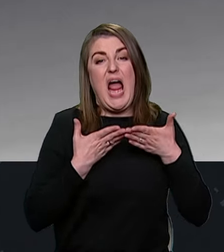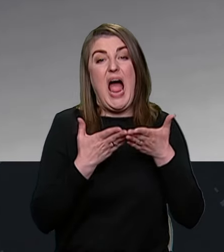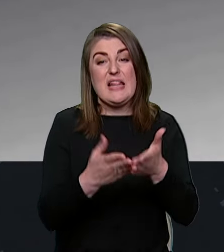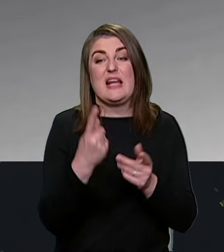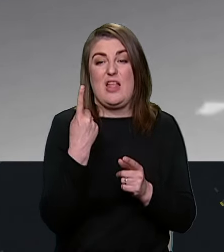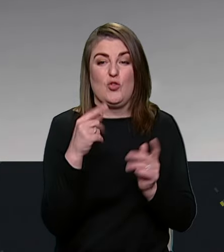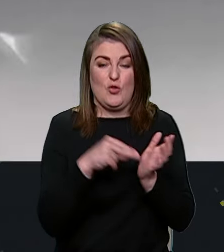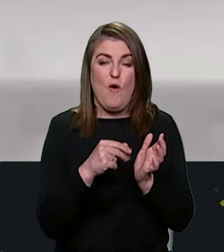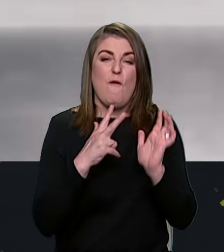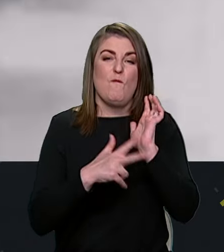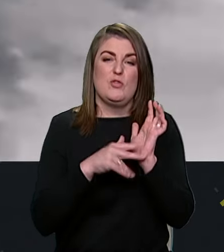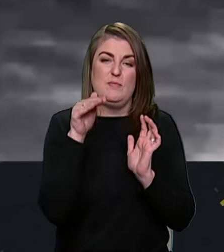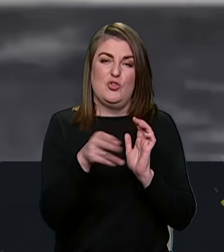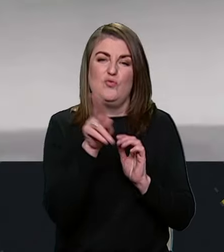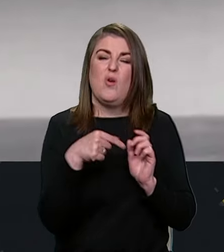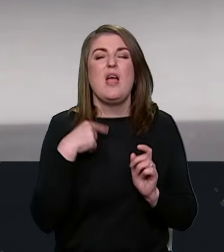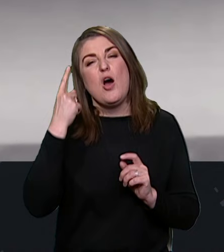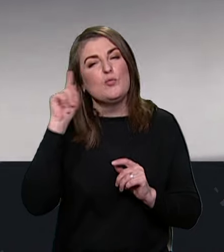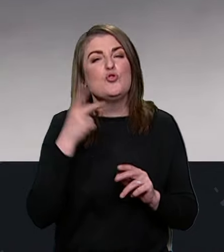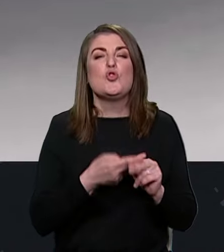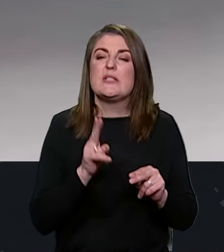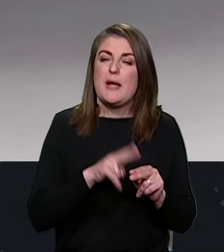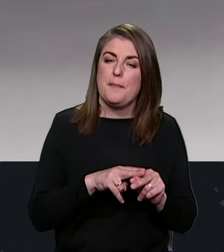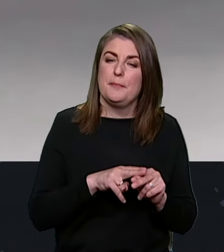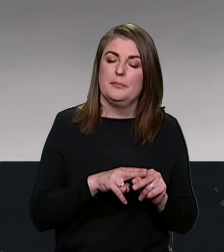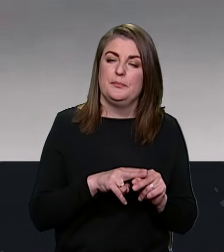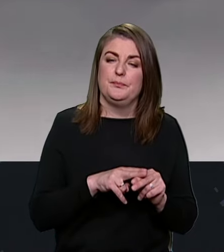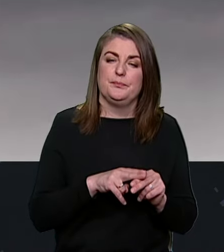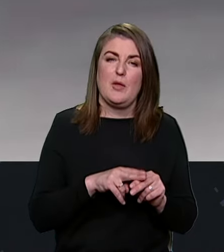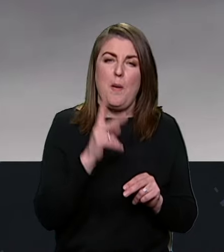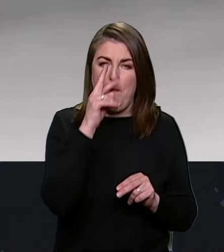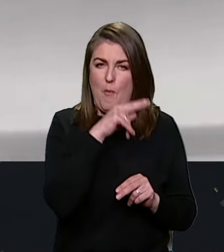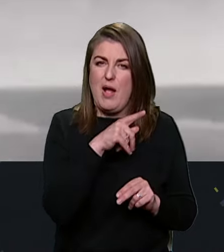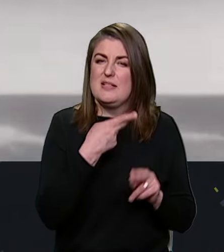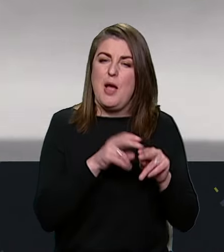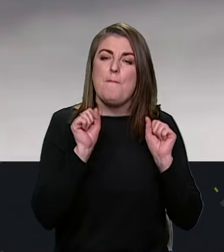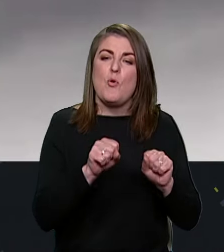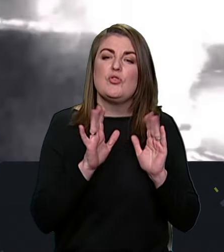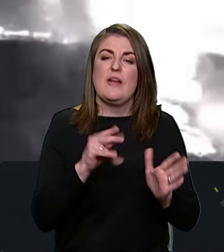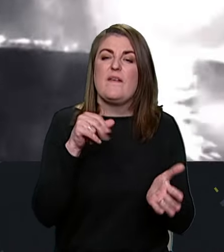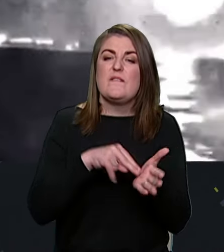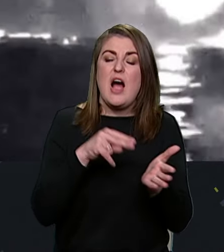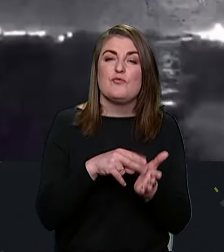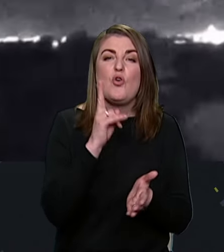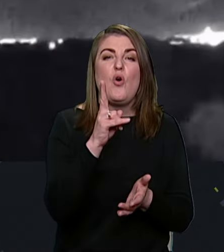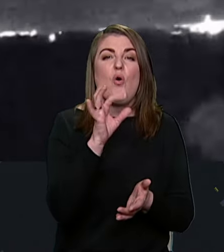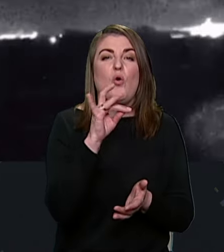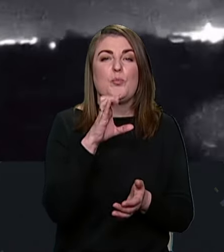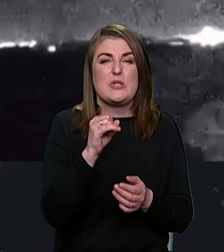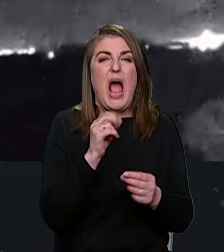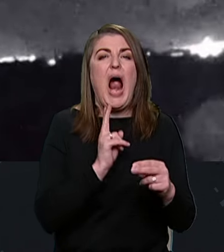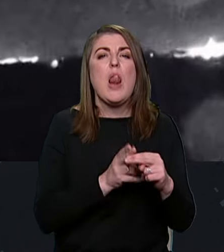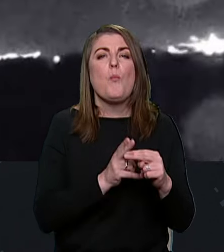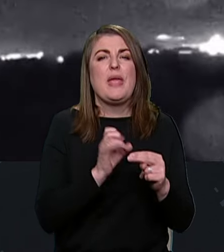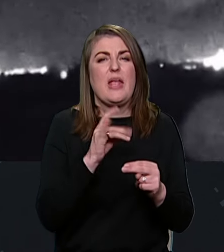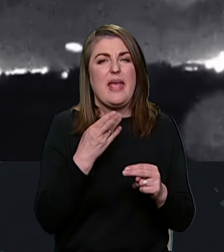такого 80 тисяч доларів. Я думаю, що це помилка, це можливо тільки вартість корпуса, оцього